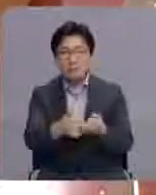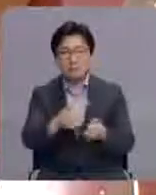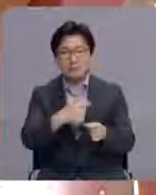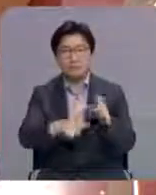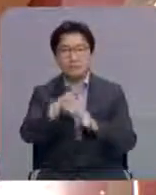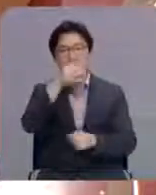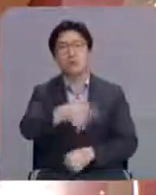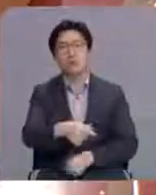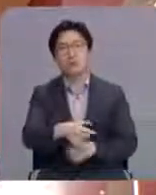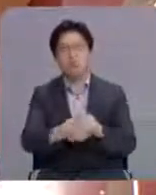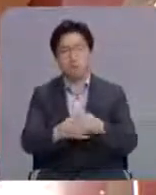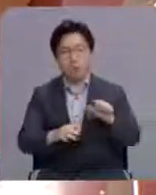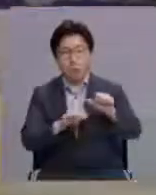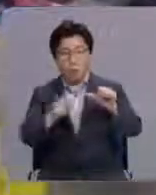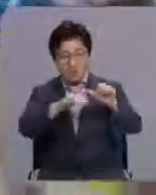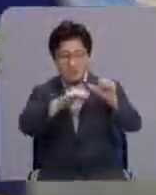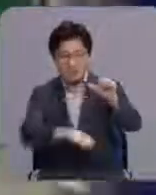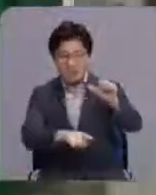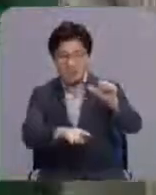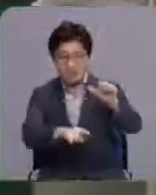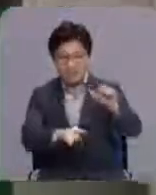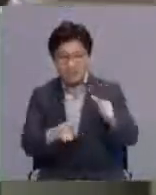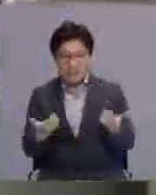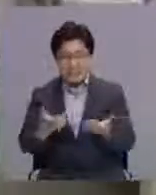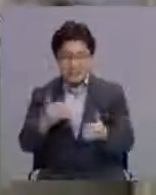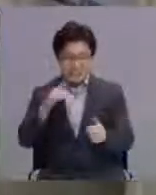만큼 5인 미만 사업장에도 직장 내